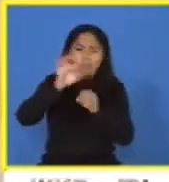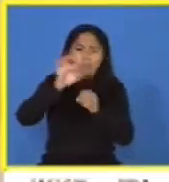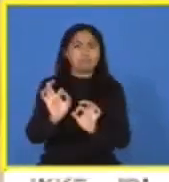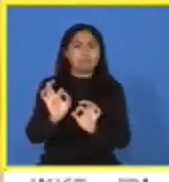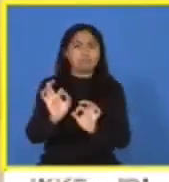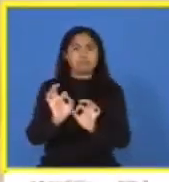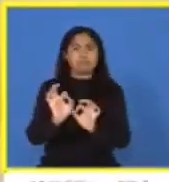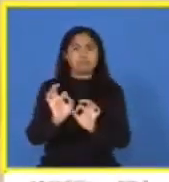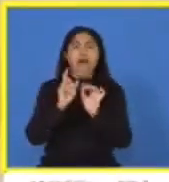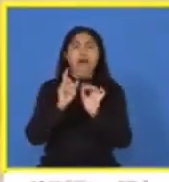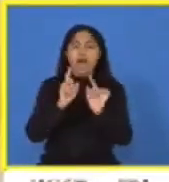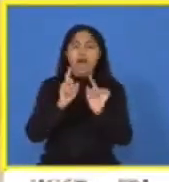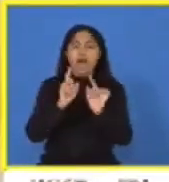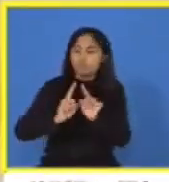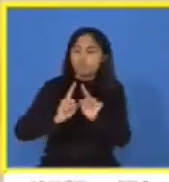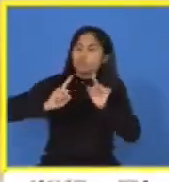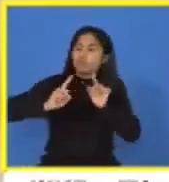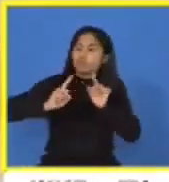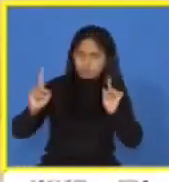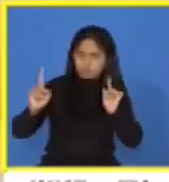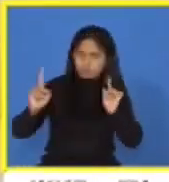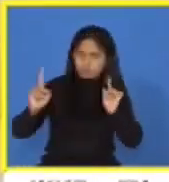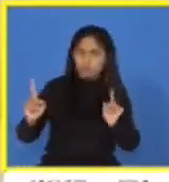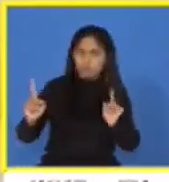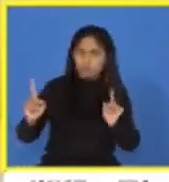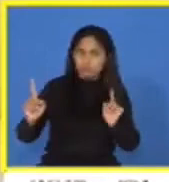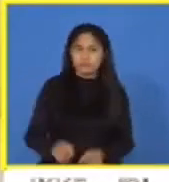misalnya di Kota Kupang kita tidak berbicara secara